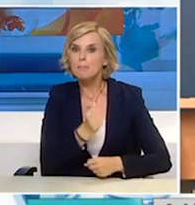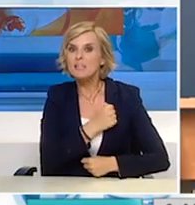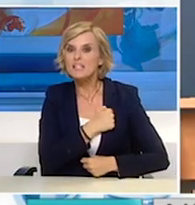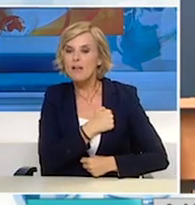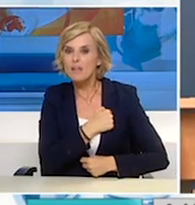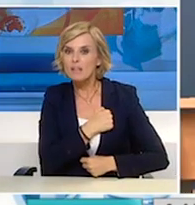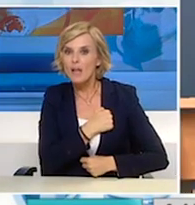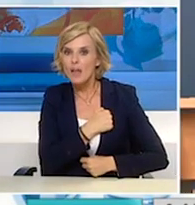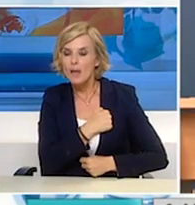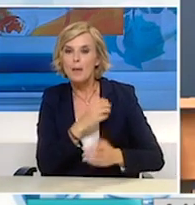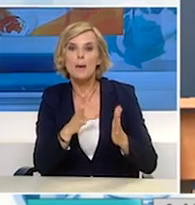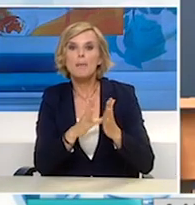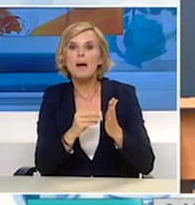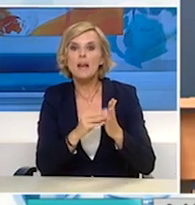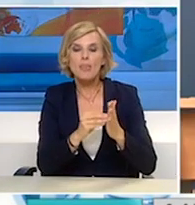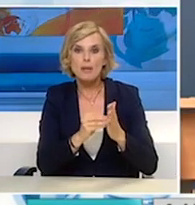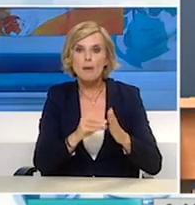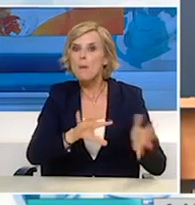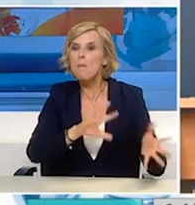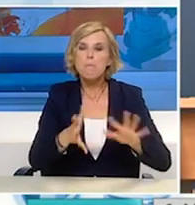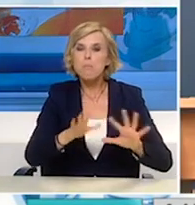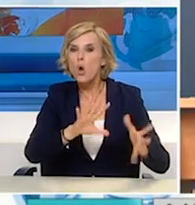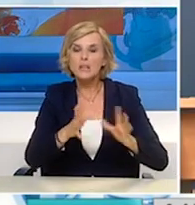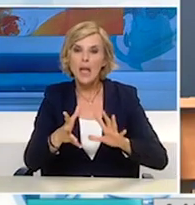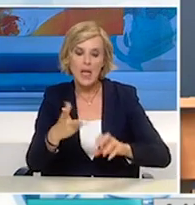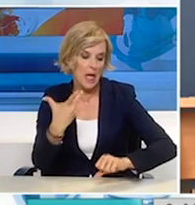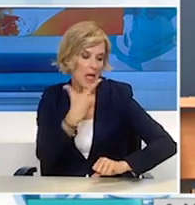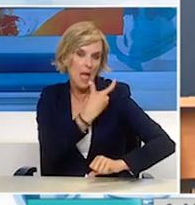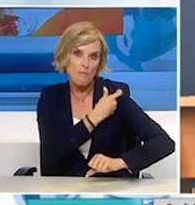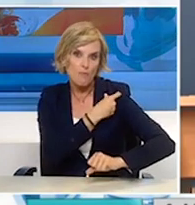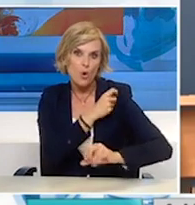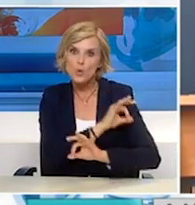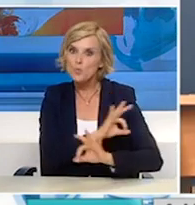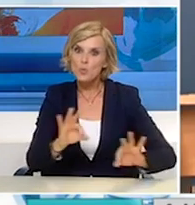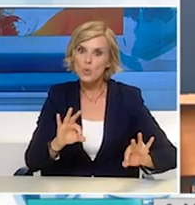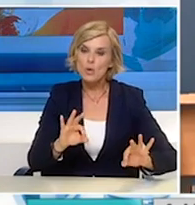12 έως 18 μηνών για τη διάθεση εμβολίου και άρα το τέλος της πανδημίας?